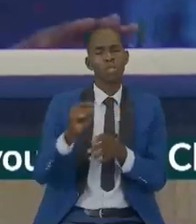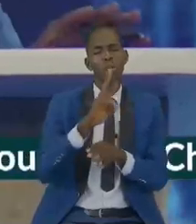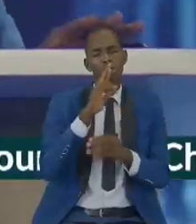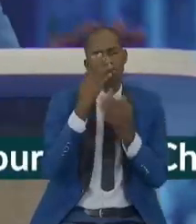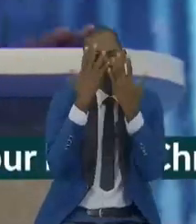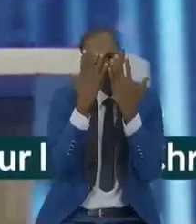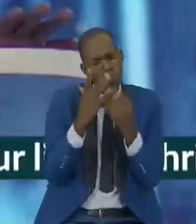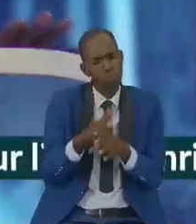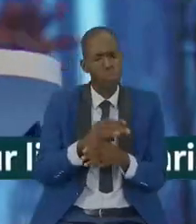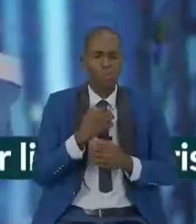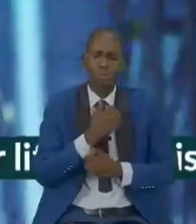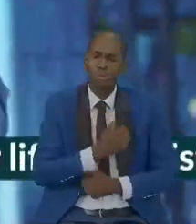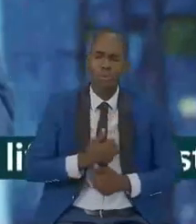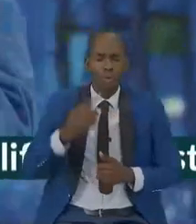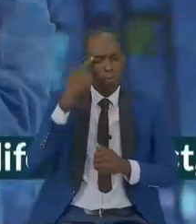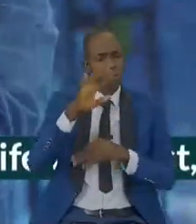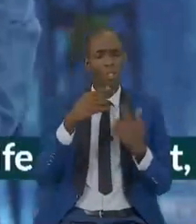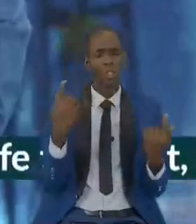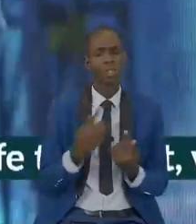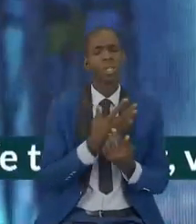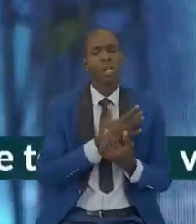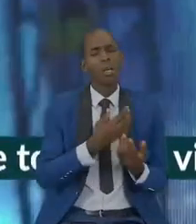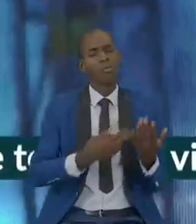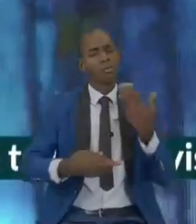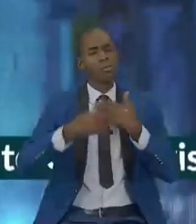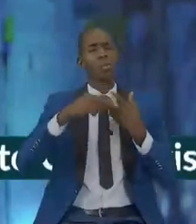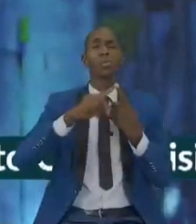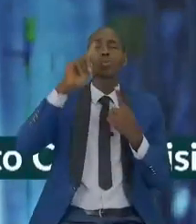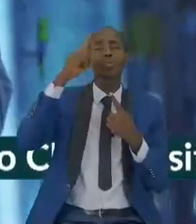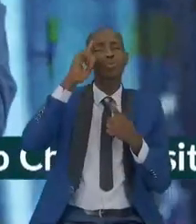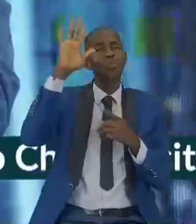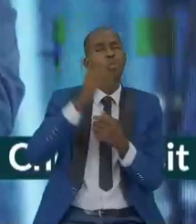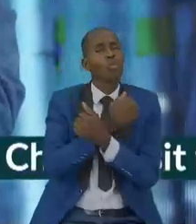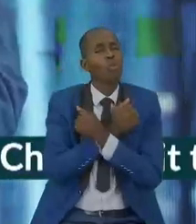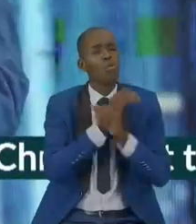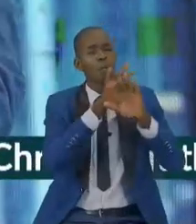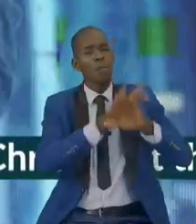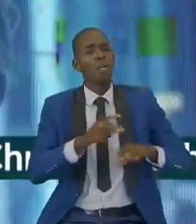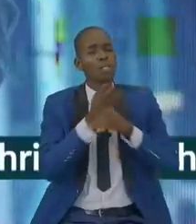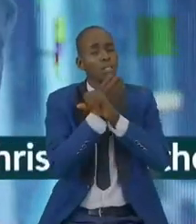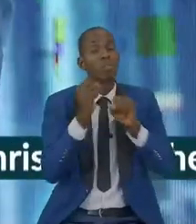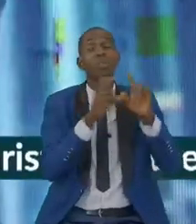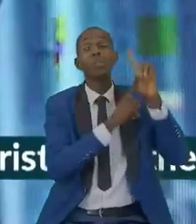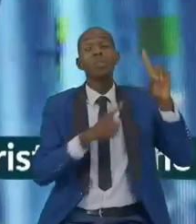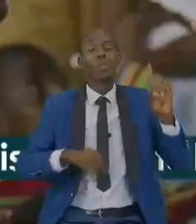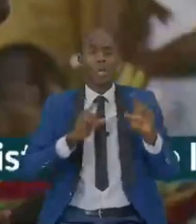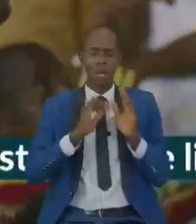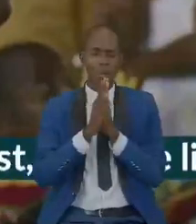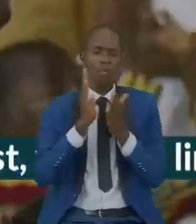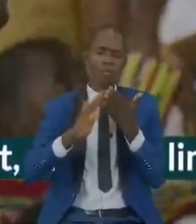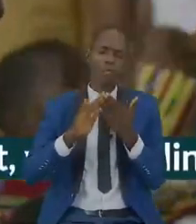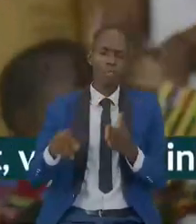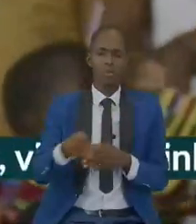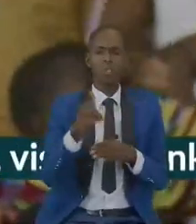ont indiqué qu'ils se détournent de leurs péchés, qu'ils se repentent, alors que ton amour et